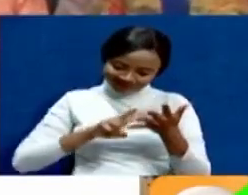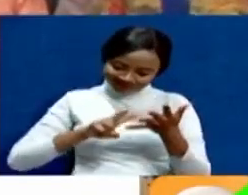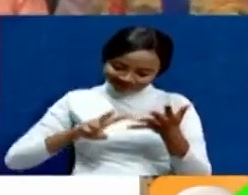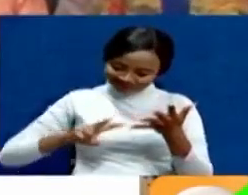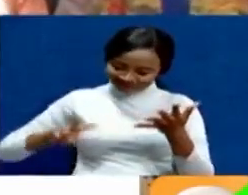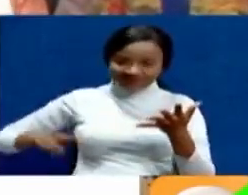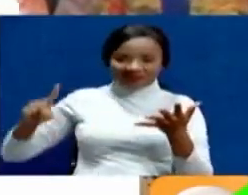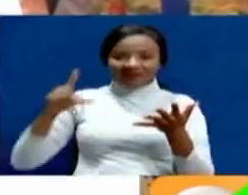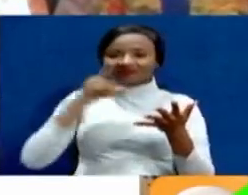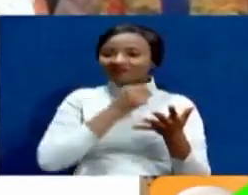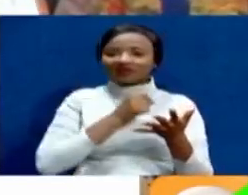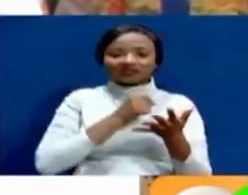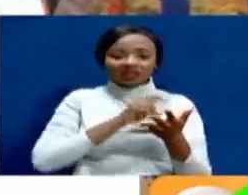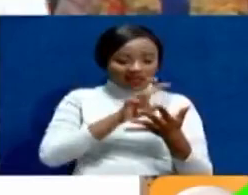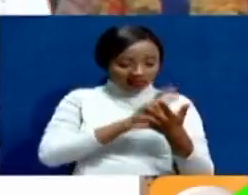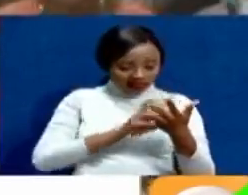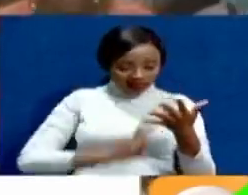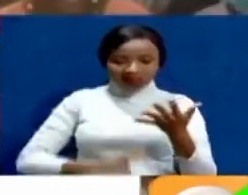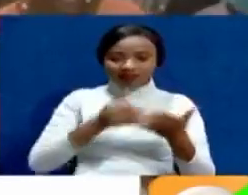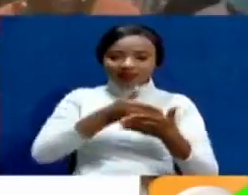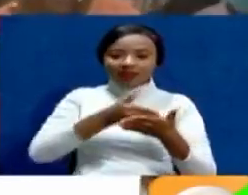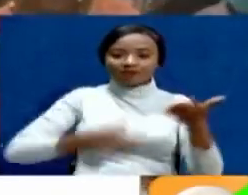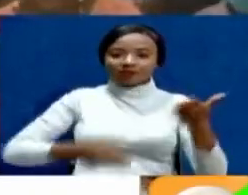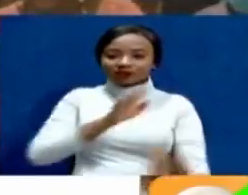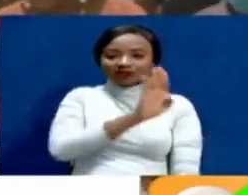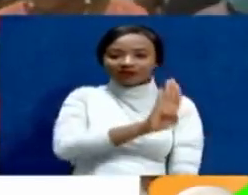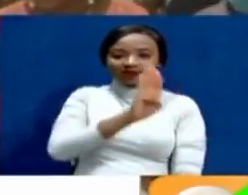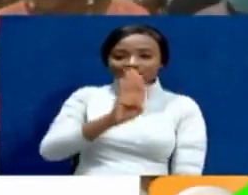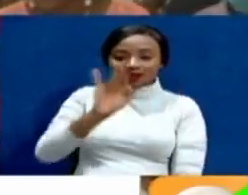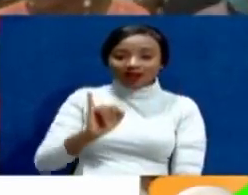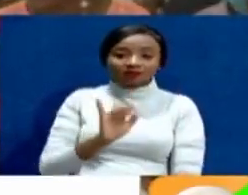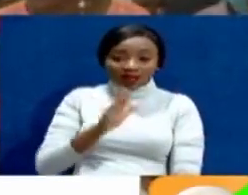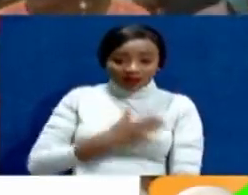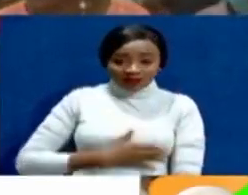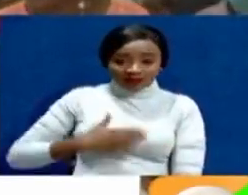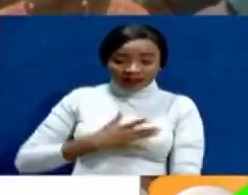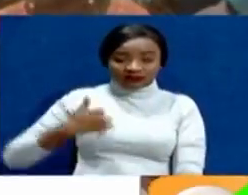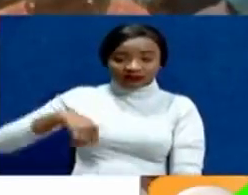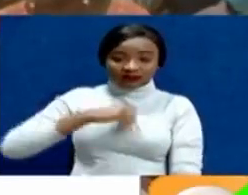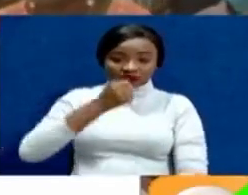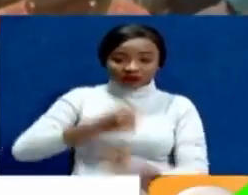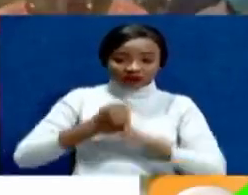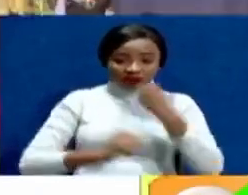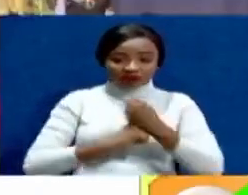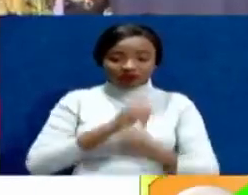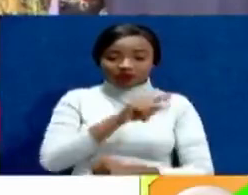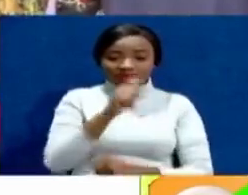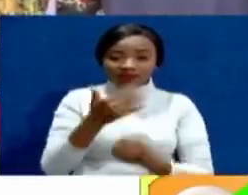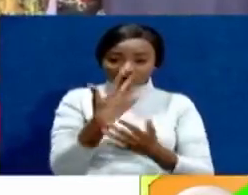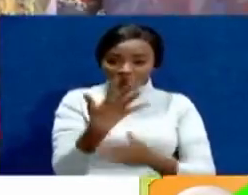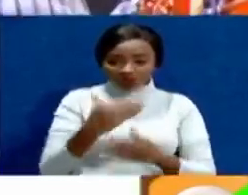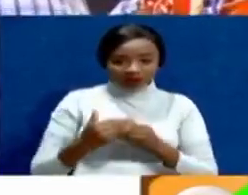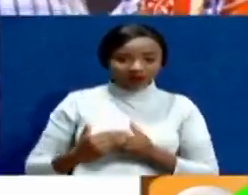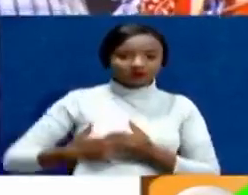Baba Raila Amolo Odinga amesoma BBI. Nasema baba, tushikane mkono, hiyo document iende mbele.